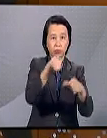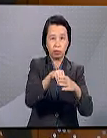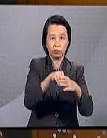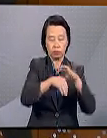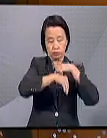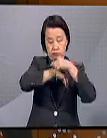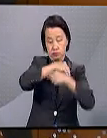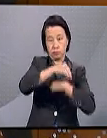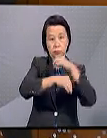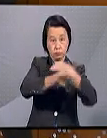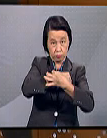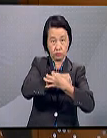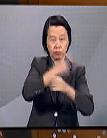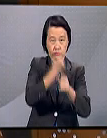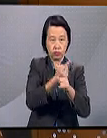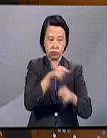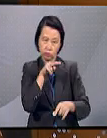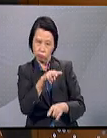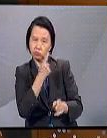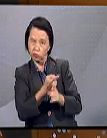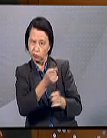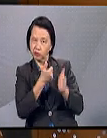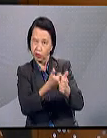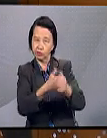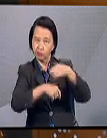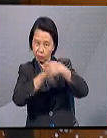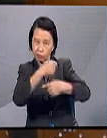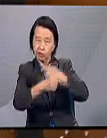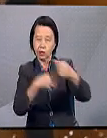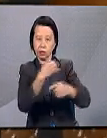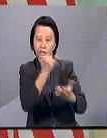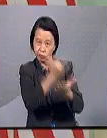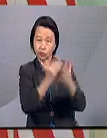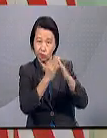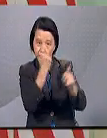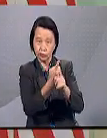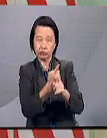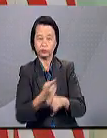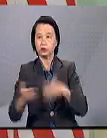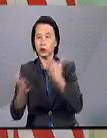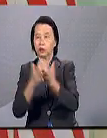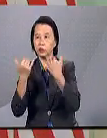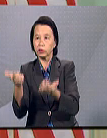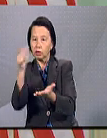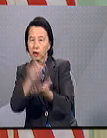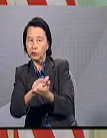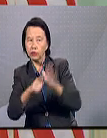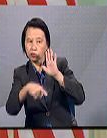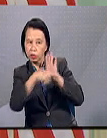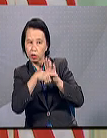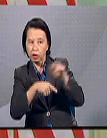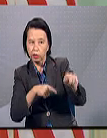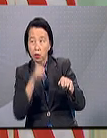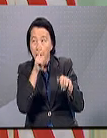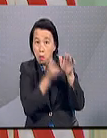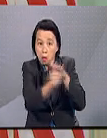wristband tu? Jadi benar-benar berjalan lancar ke setakat ini ataupun bagaimana? Setakat ini kita tiada laporan negatif yang berkaitan